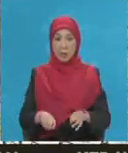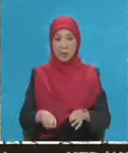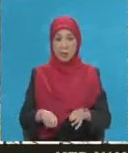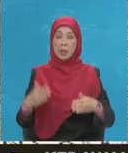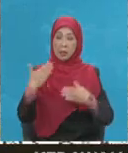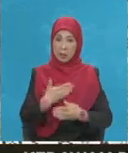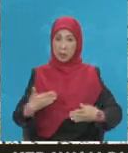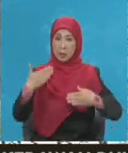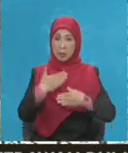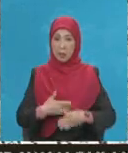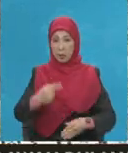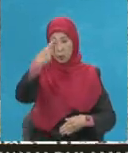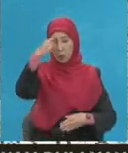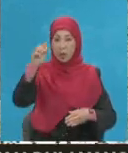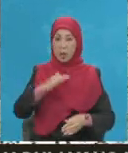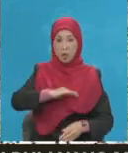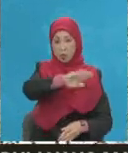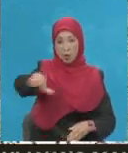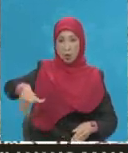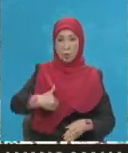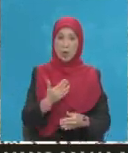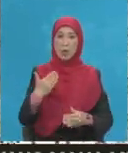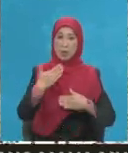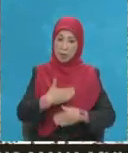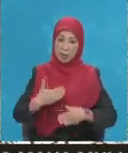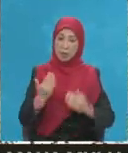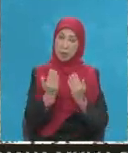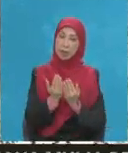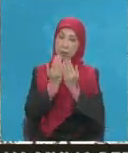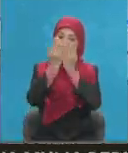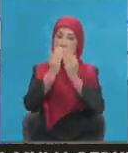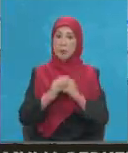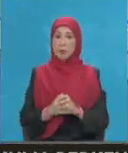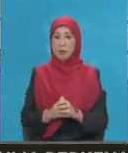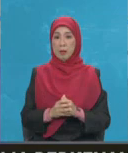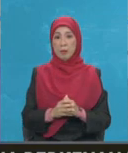satu nikmat juga untuk kita ini semua dan yang mana nikmat ini patut kita ini syukuri.